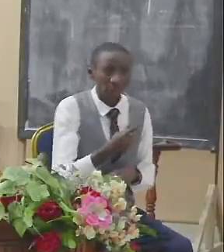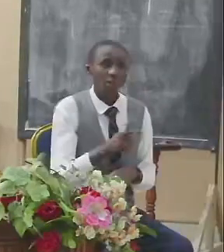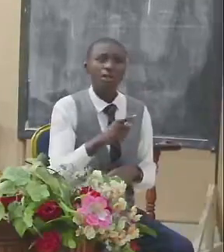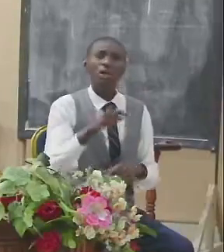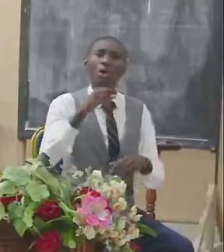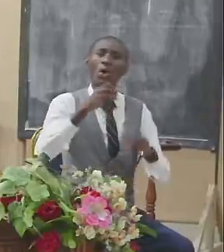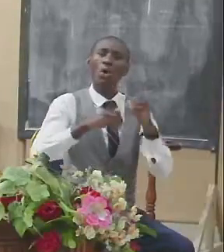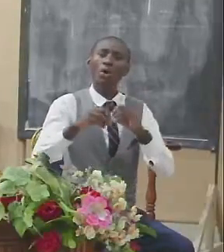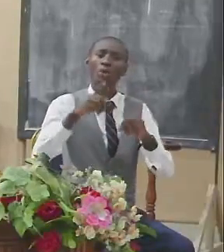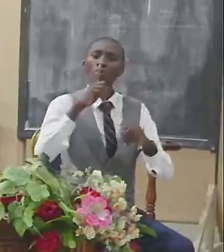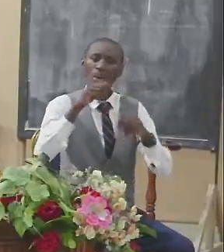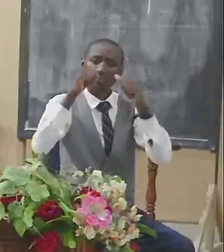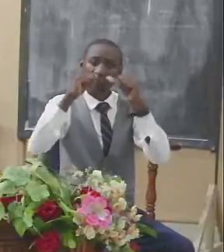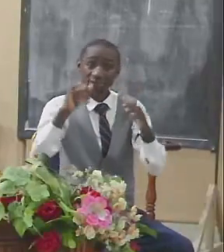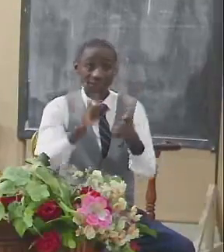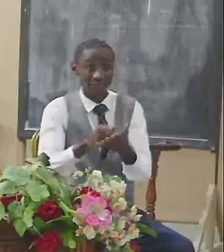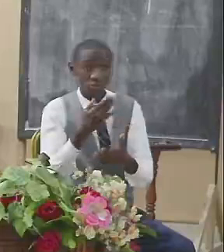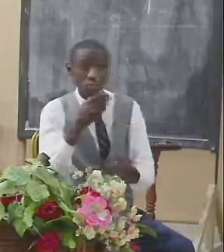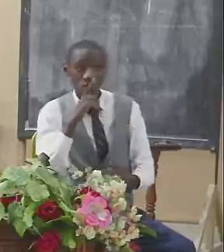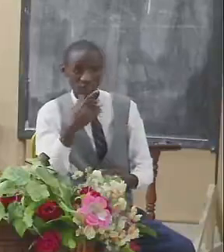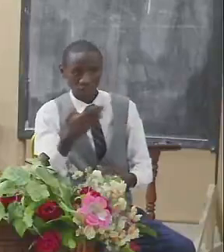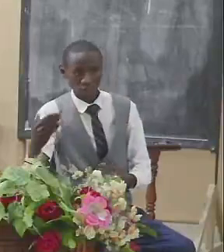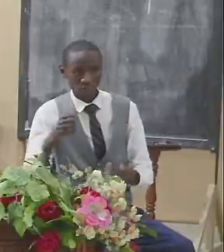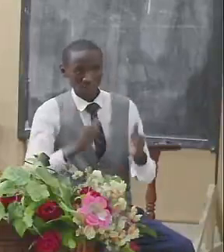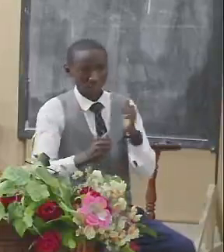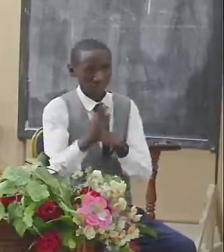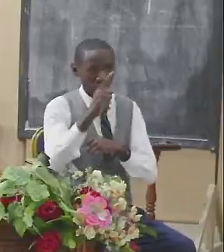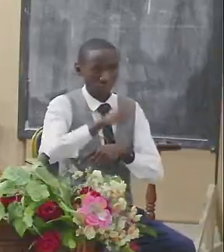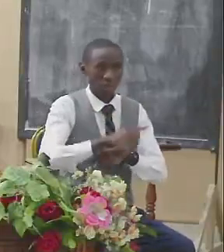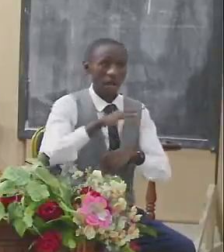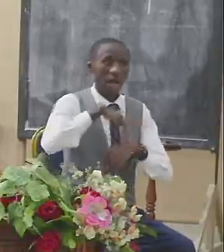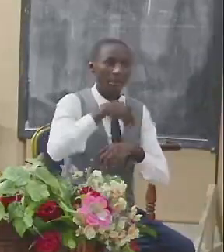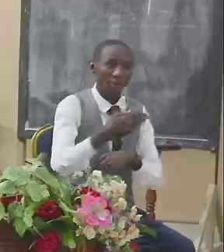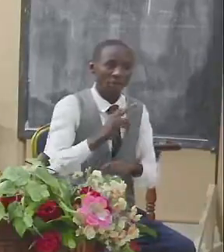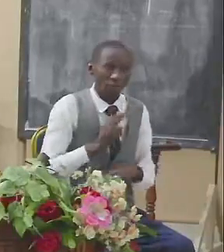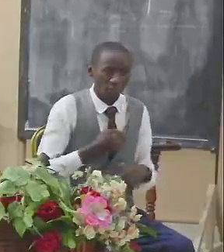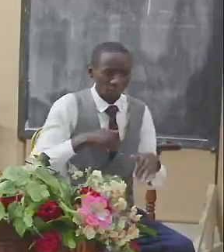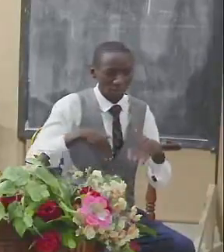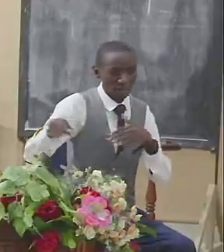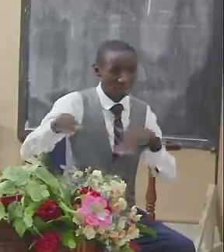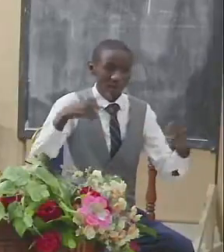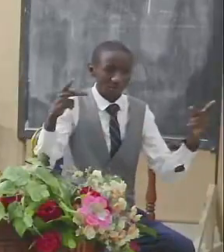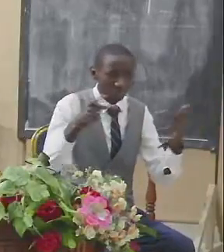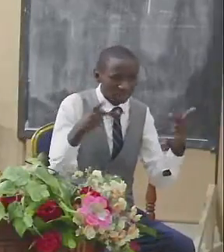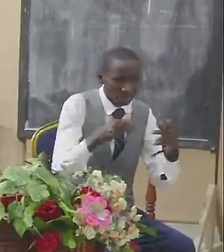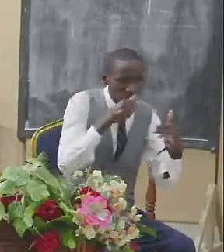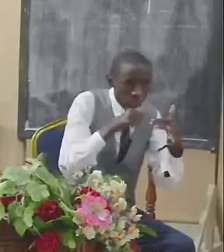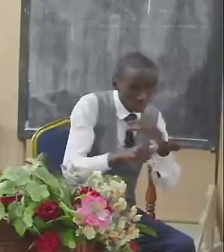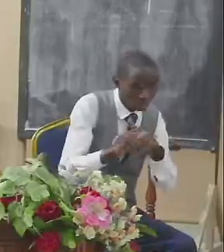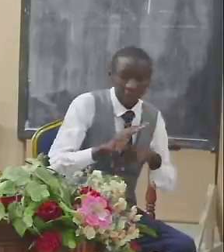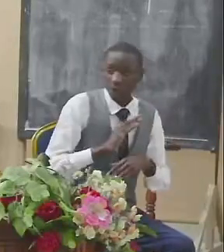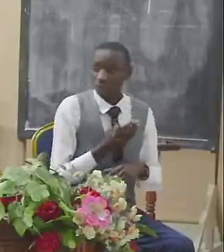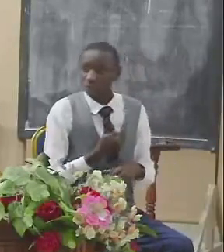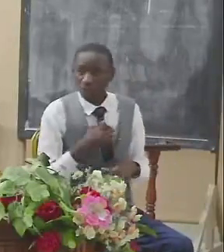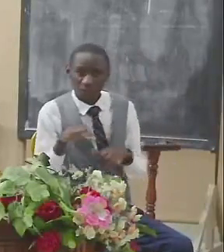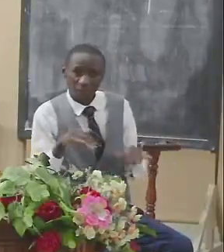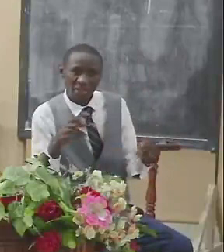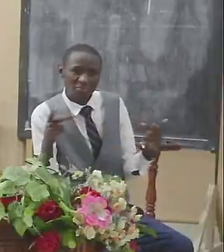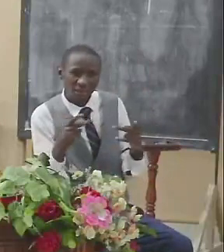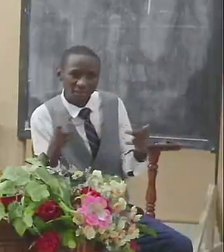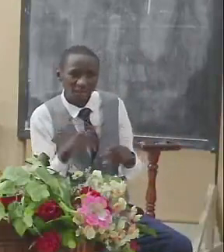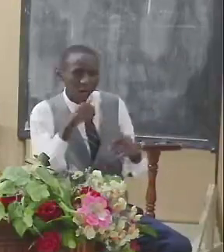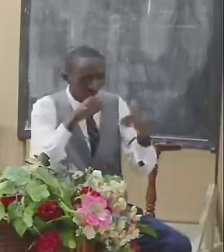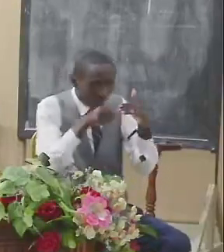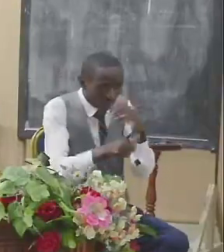ubarikiwe. Aujourd'hui, c'est ce qui se passe. Leo ndio biko inapitika. Oui. Tu vas là-bas en cachette. Unaenda mukisiri, unafanya vyako, unafanya